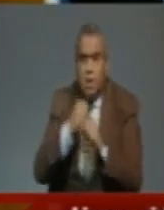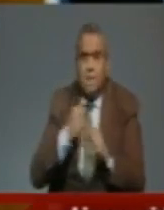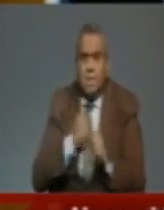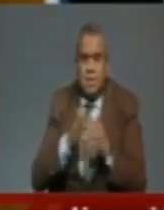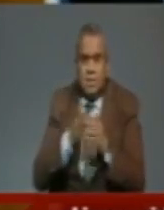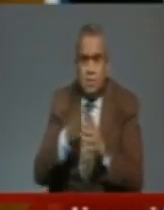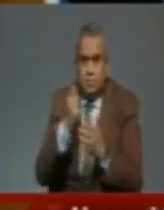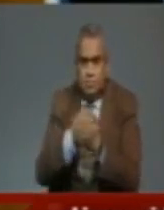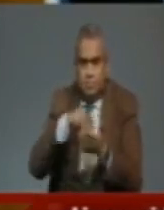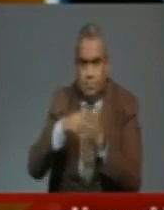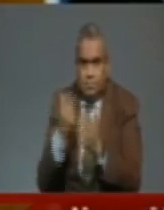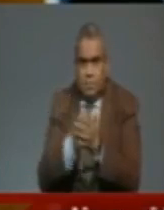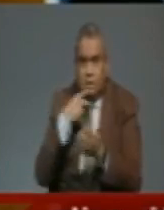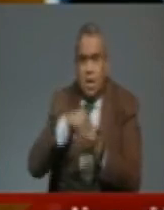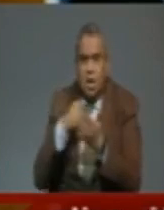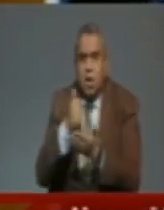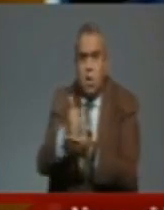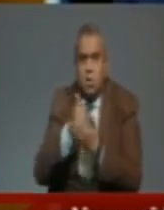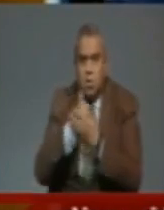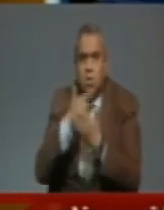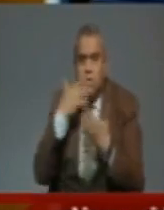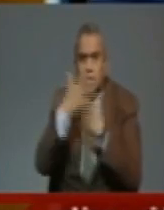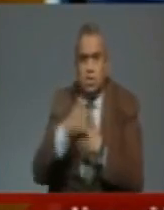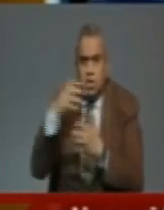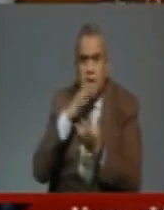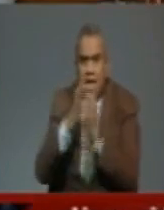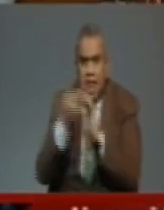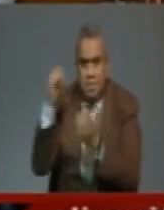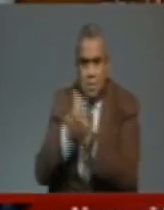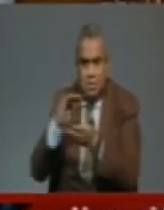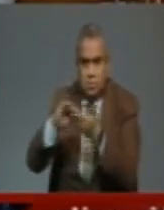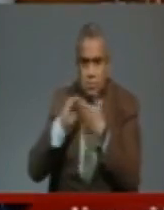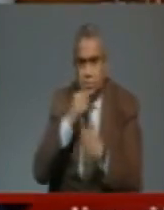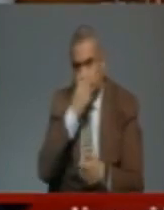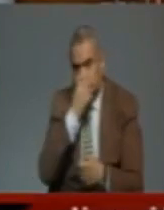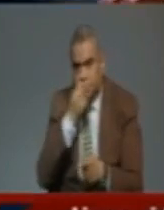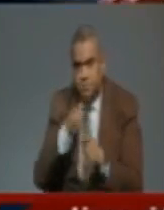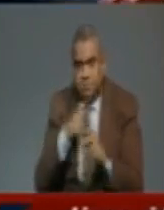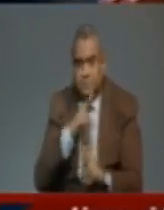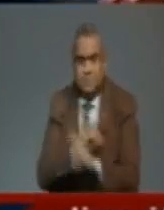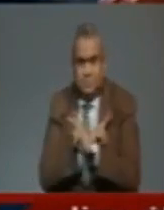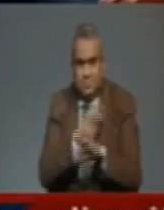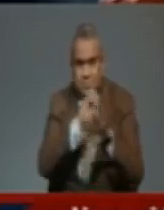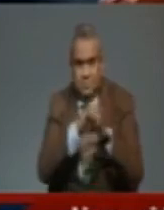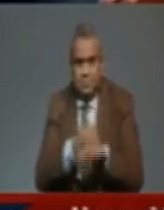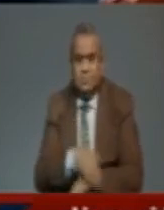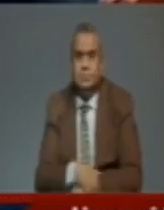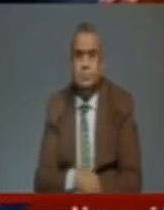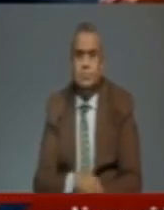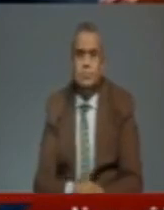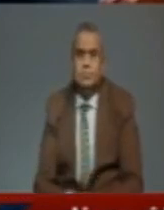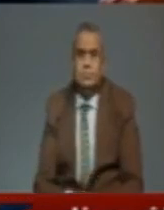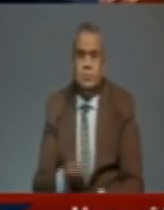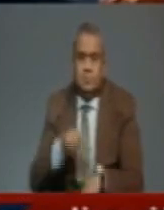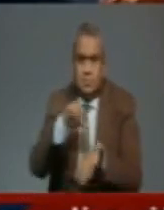والخطوط الملاحية اللي بيساعدنا فيها شركة سي ام اي. بشكرهم على كده. هقطعك كمان مرة؟ تحت امرك. طيب انا بس هفكر كامل وافكر